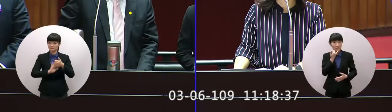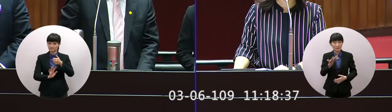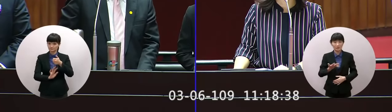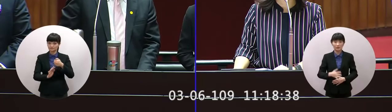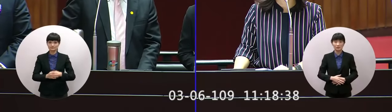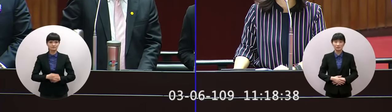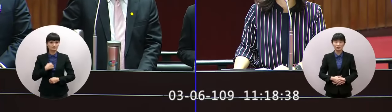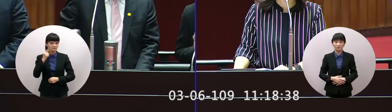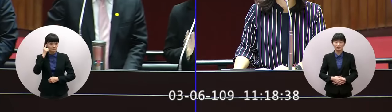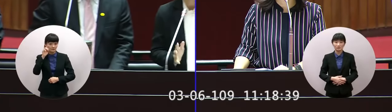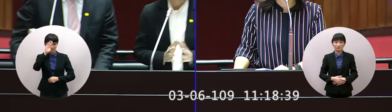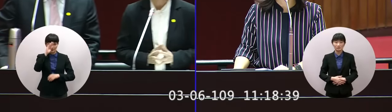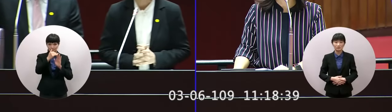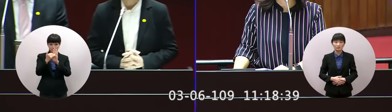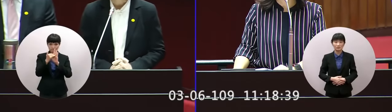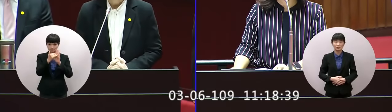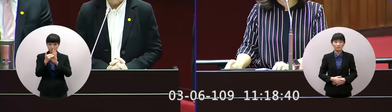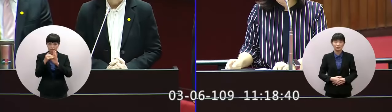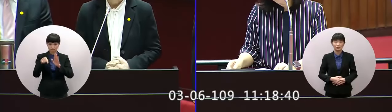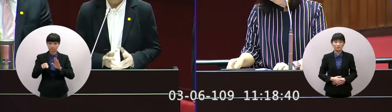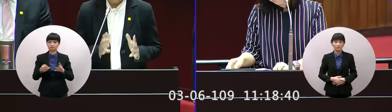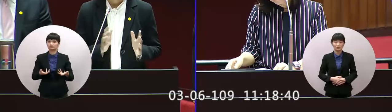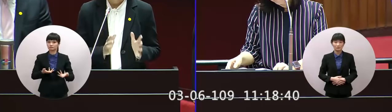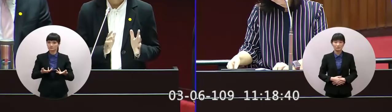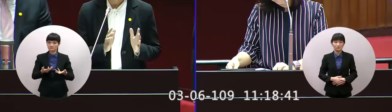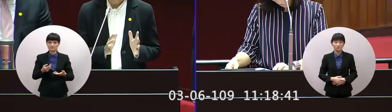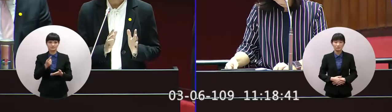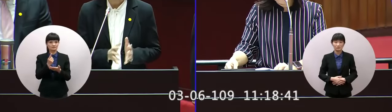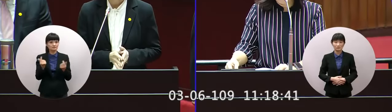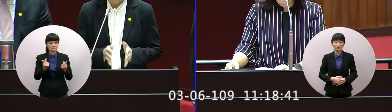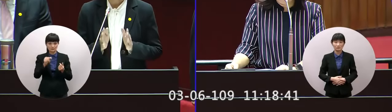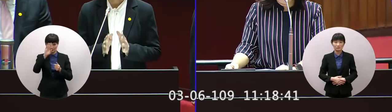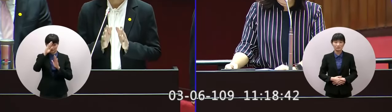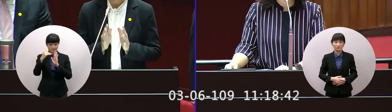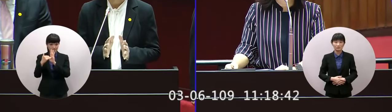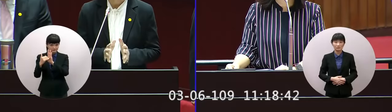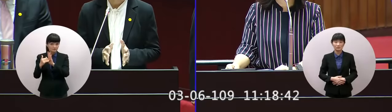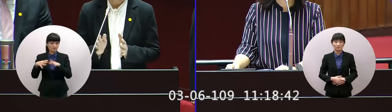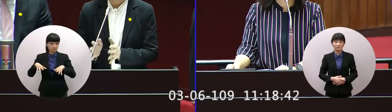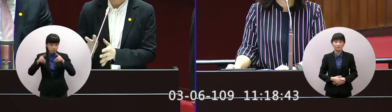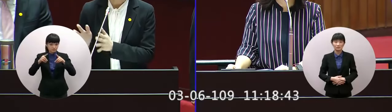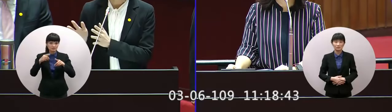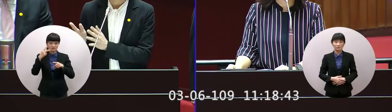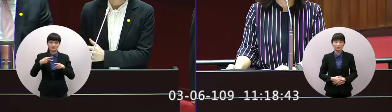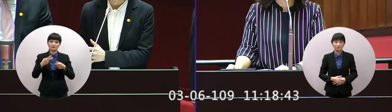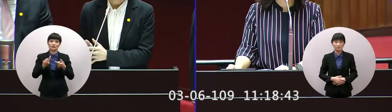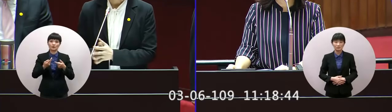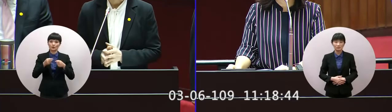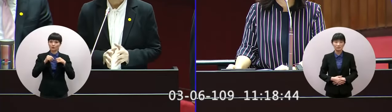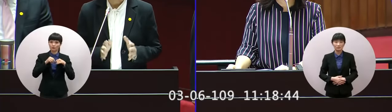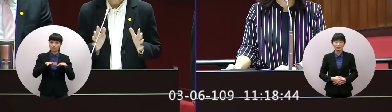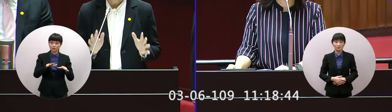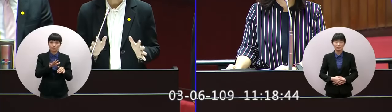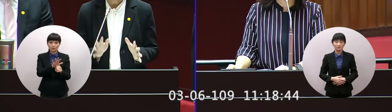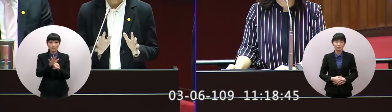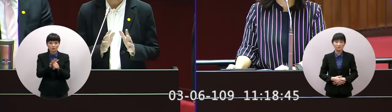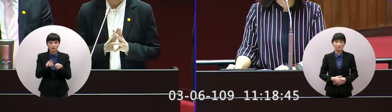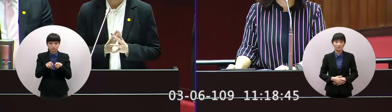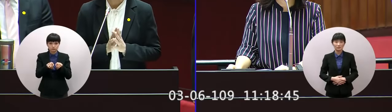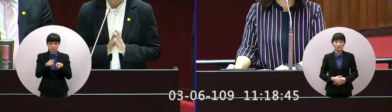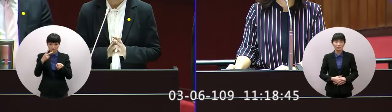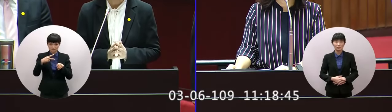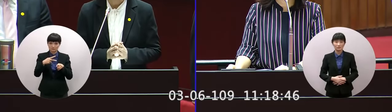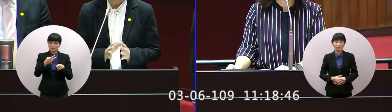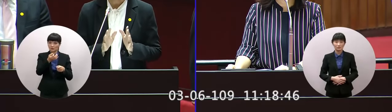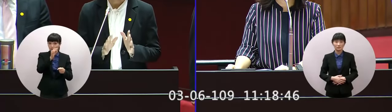为说面对疫情，我们整体的工作防疫优先，纾困并行，振兴在后，所以我们现在有艺